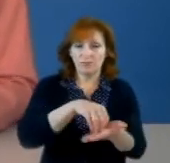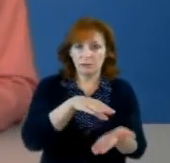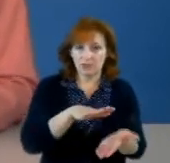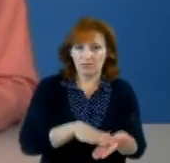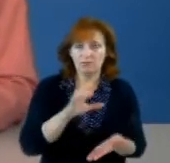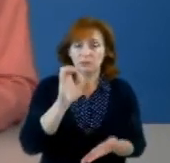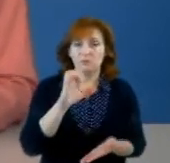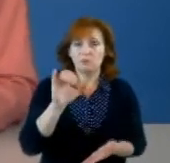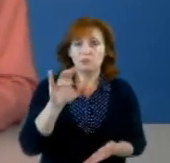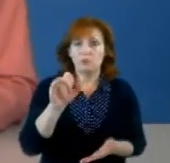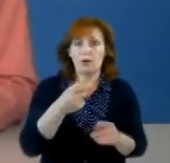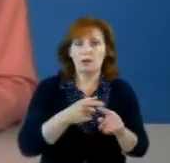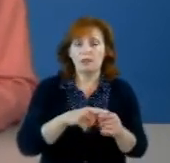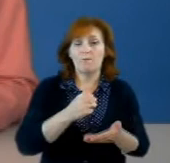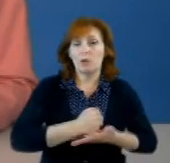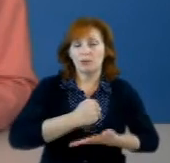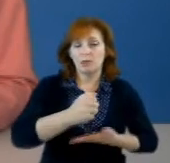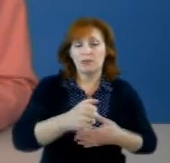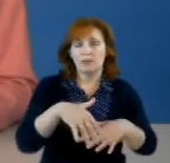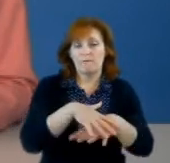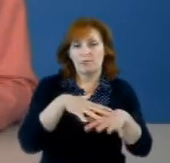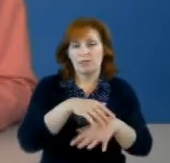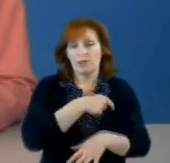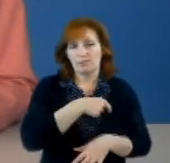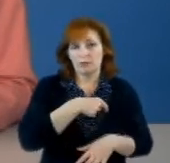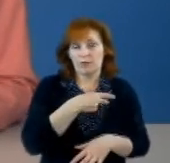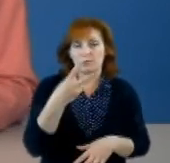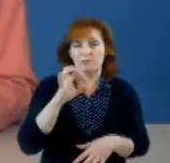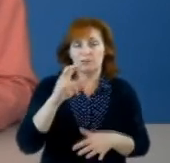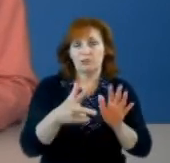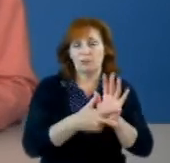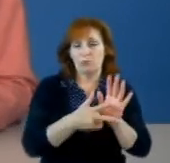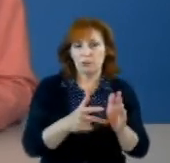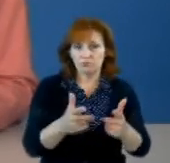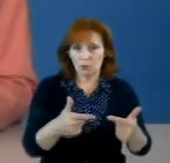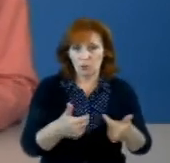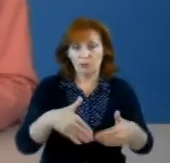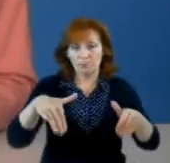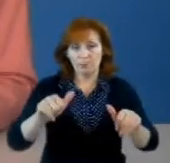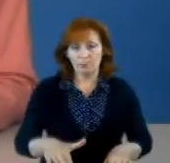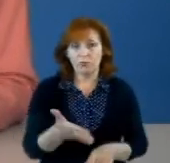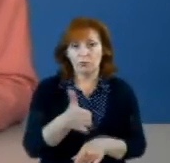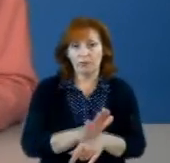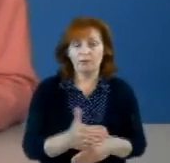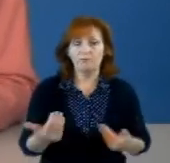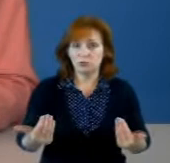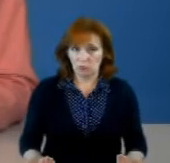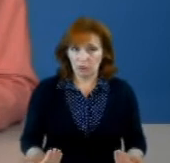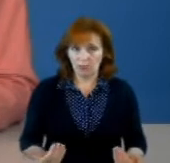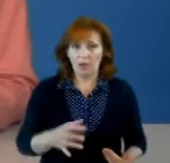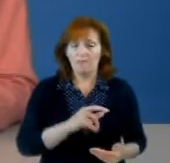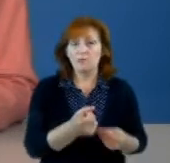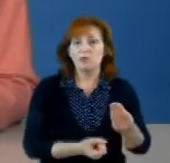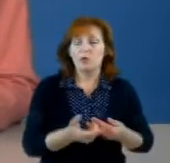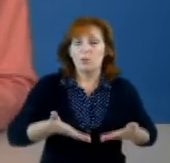Суханова кандидатом в нардепи на проміжних виборах за 208 округом. Рішення ухвалили сьогодні. Суханов родом з Дніпра, де й